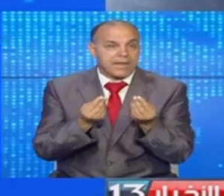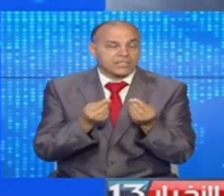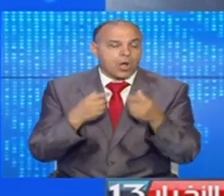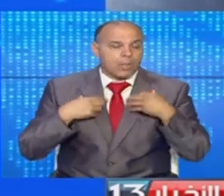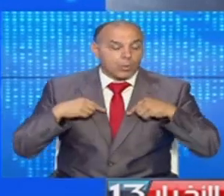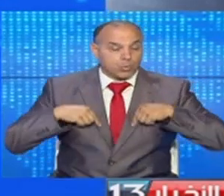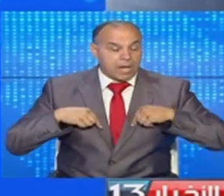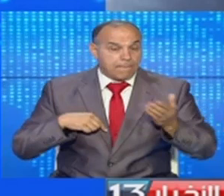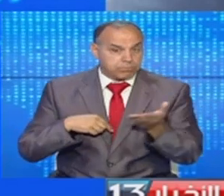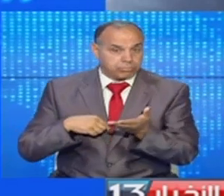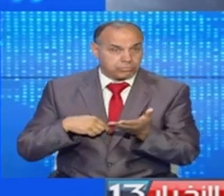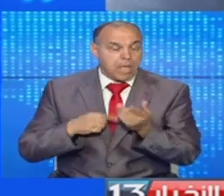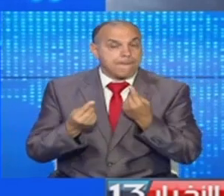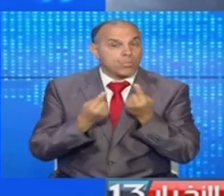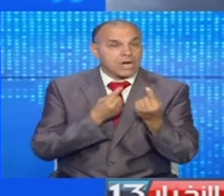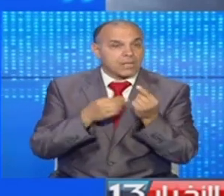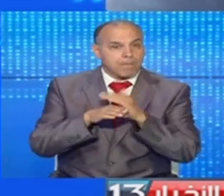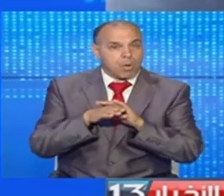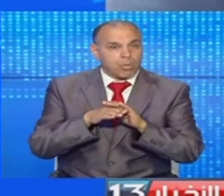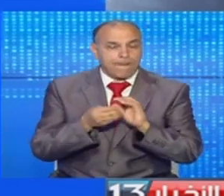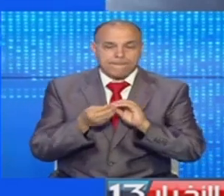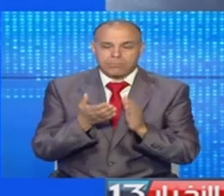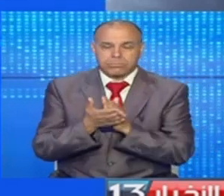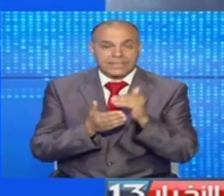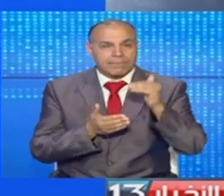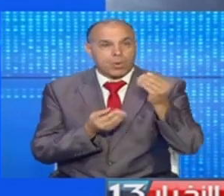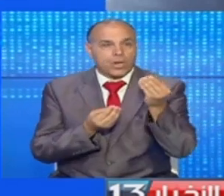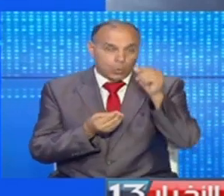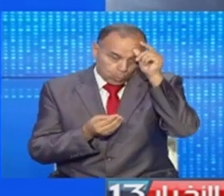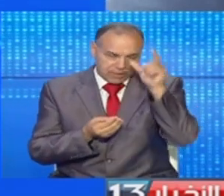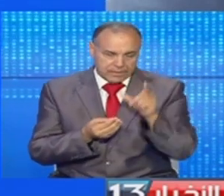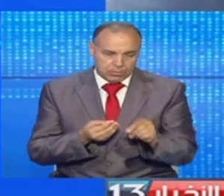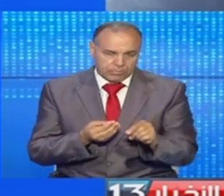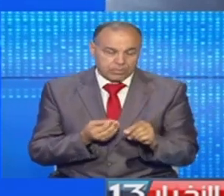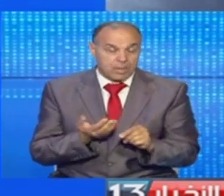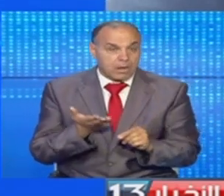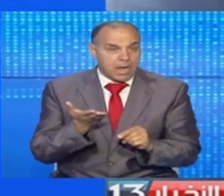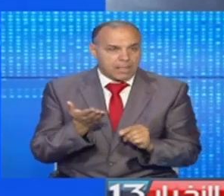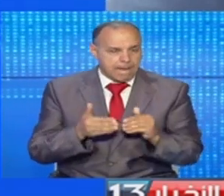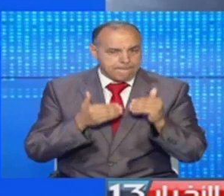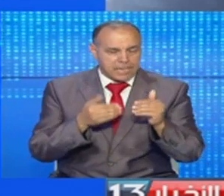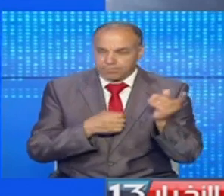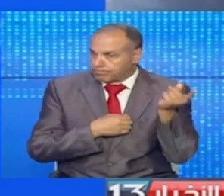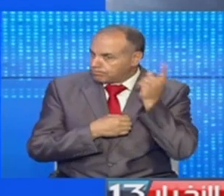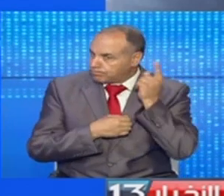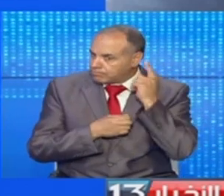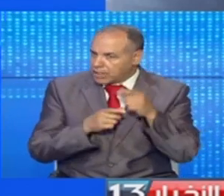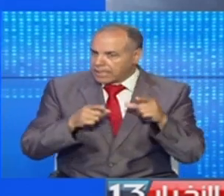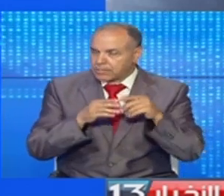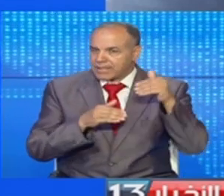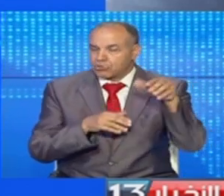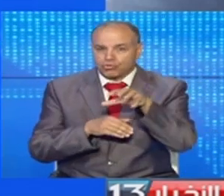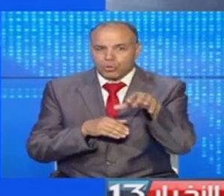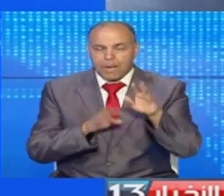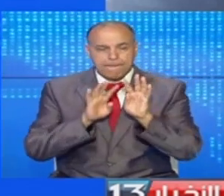أعضاء الحكومة في مناقشة الأوضاع والمشاريع التنموية بكافة جهات البلاد، بعد الاستماع إلى لجنة التنمية